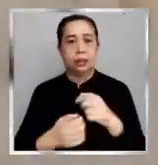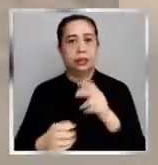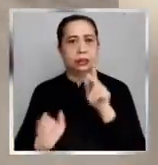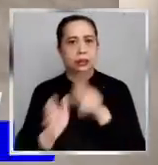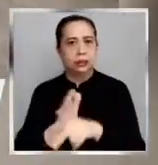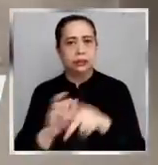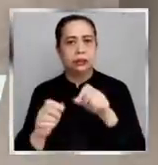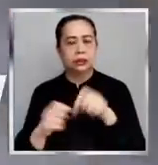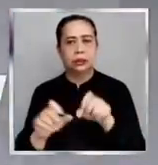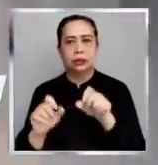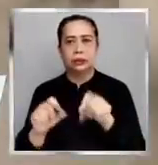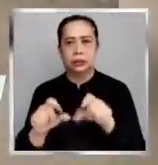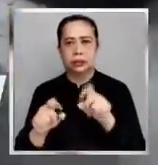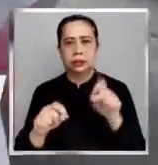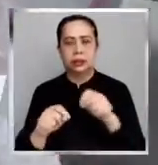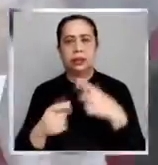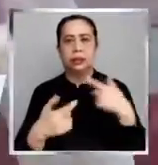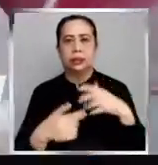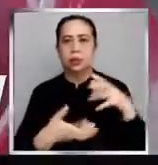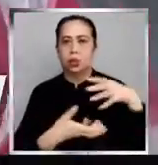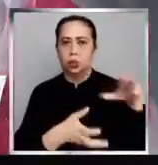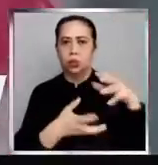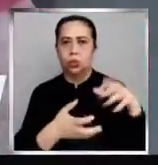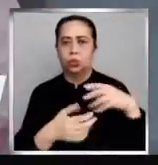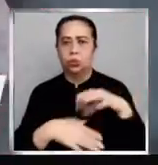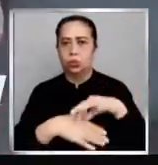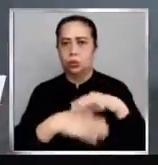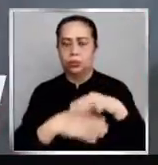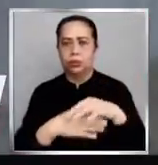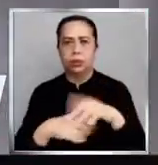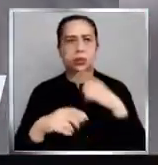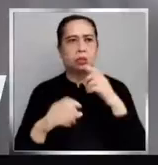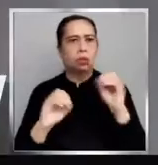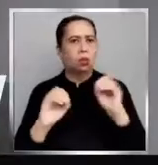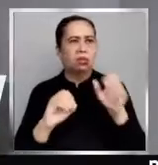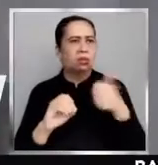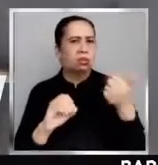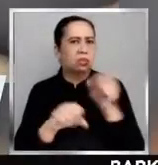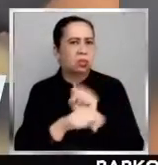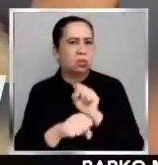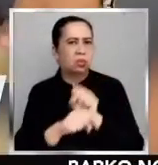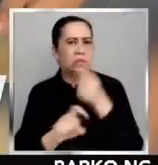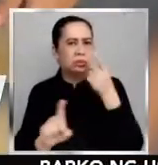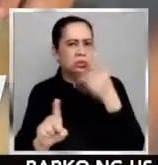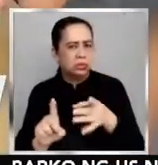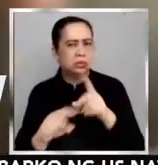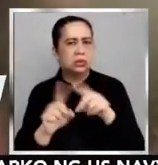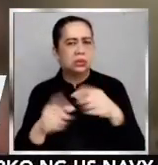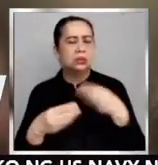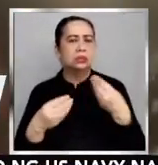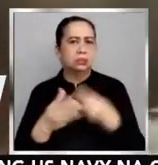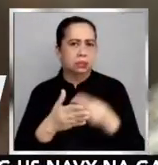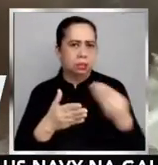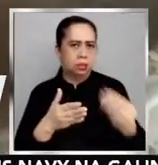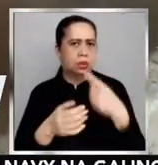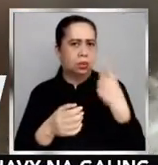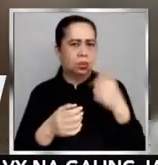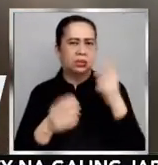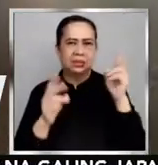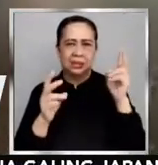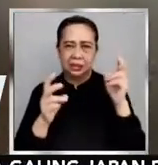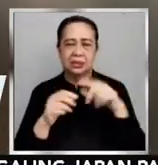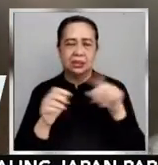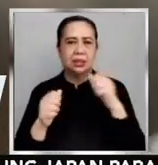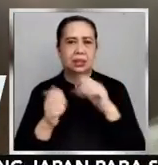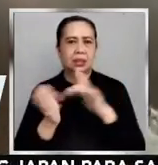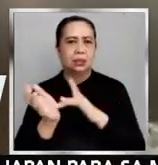aso. Depensa ng suspect na naaharap sa asunto, wala raw silang ibang pinagkakakitaan at ipambibili niya lang daw sana ng gamot ng apo